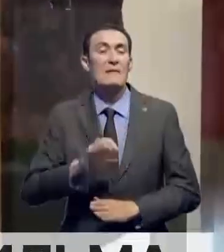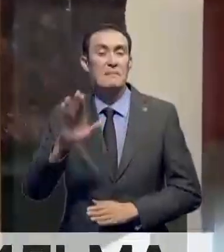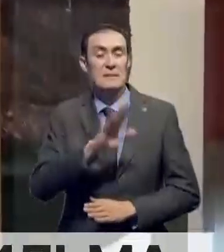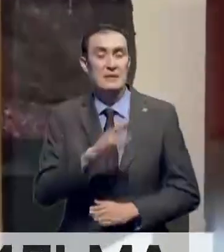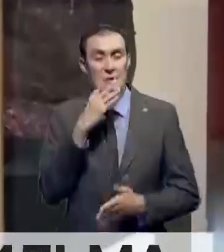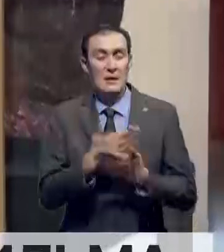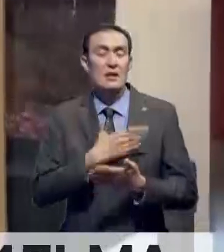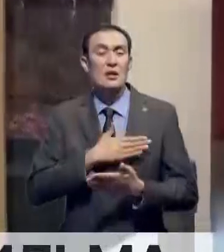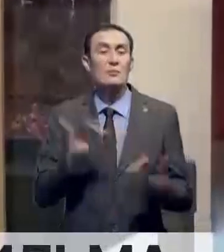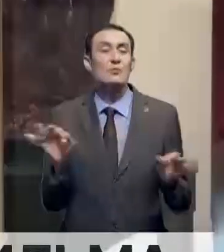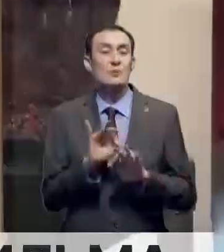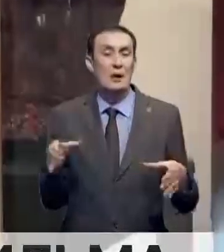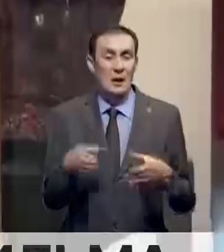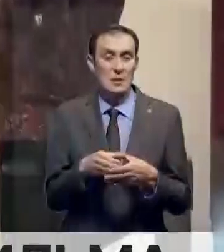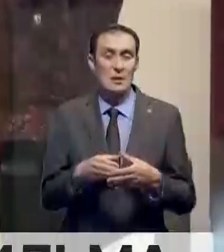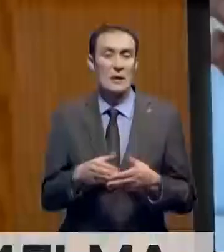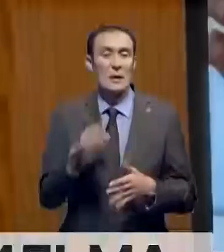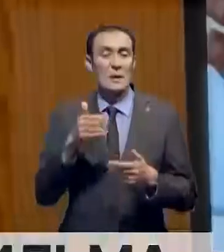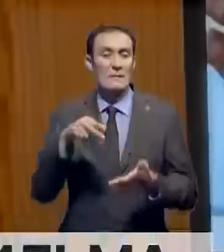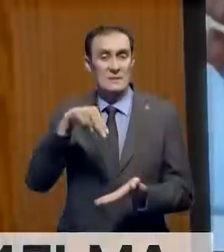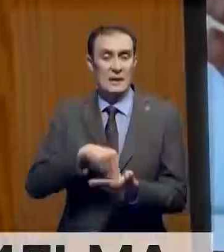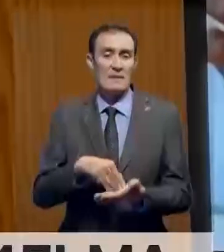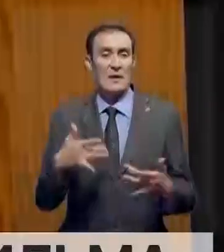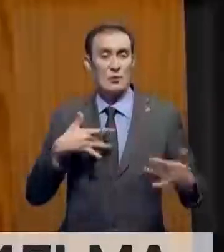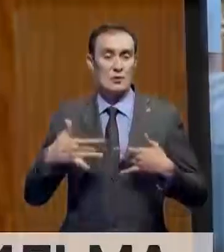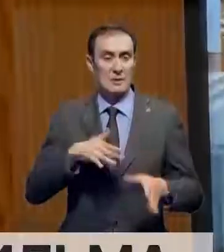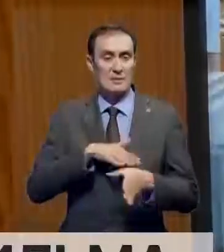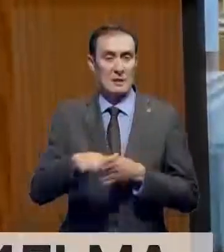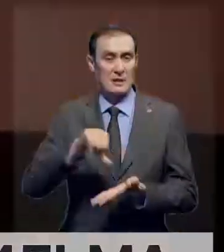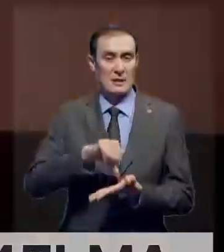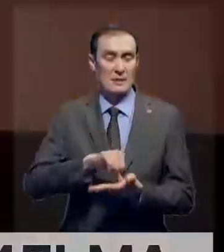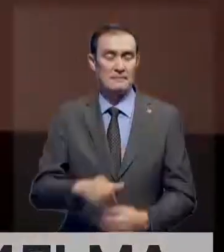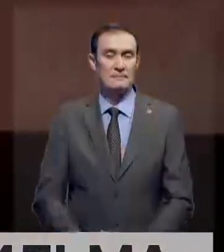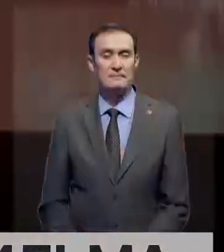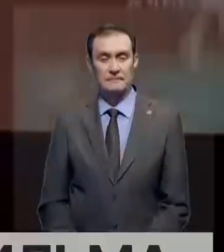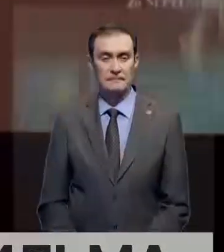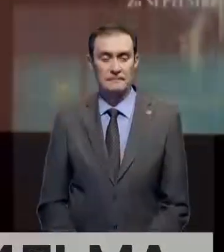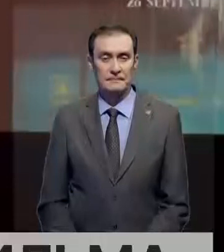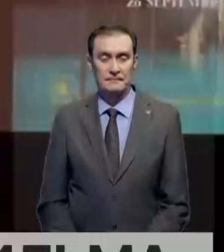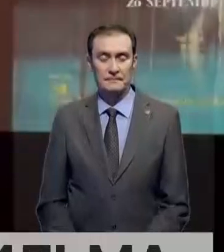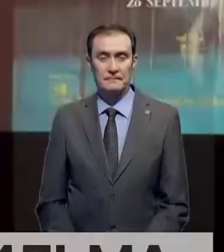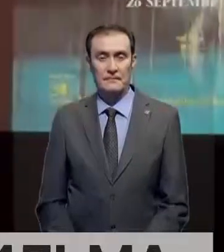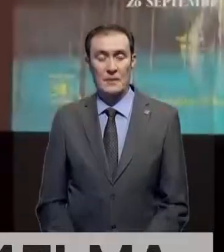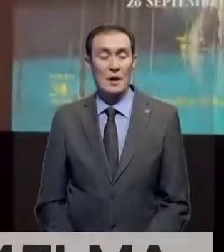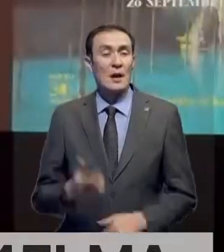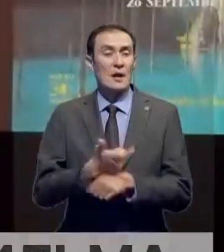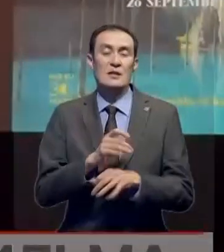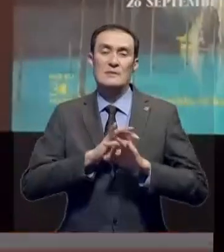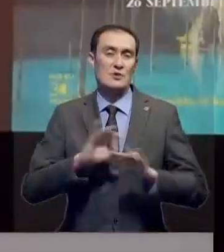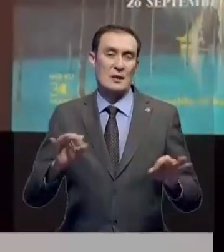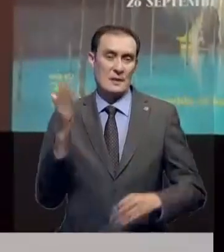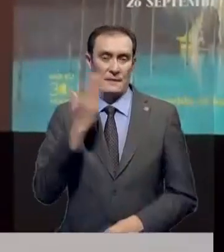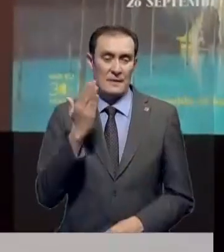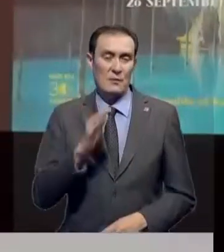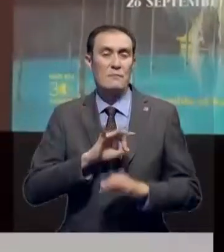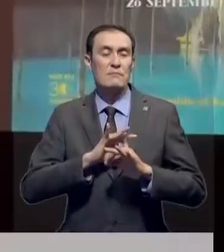гастролей, наши музыканты предстали перед зрителями в актерском исполнении. It was a really great film. Это замечательный фильм